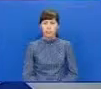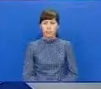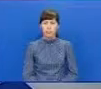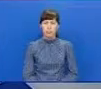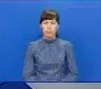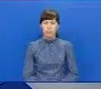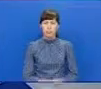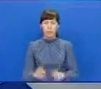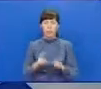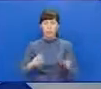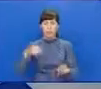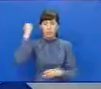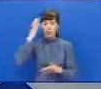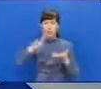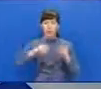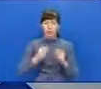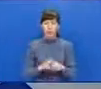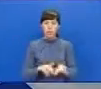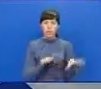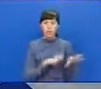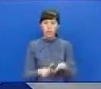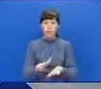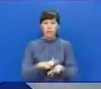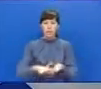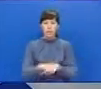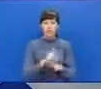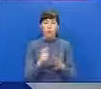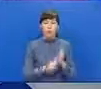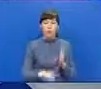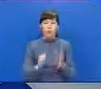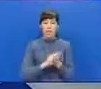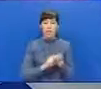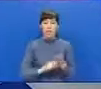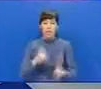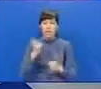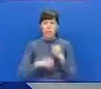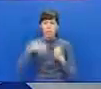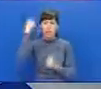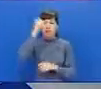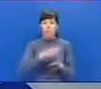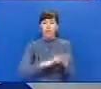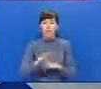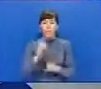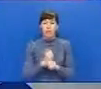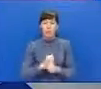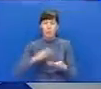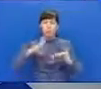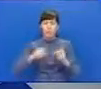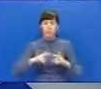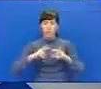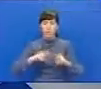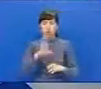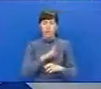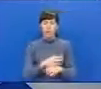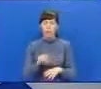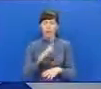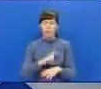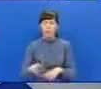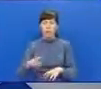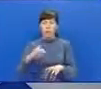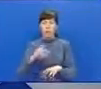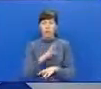әдеби жыл қорытындысы. Бұл кеште өңір ақын жазушылары жыл бойы атқарған жұмыстарының нәтижесін сарапқа салды. Ешбір